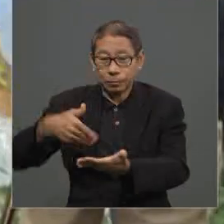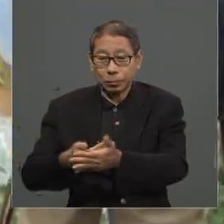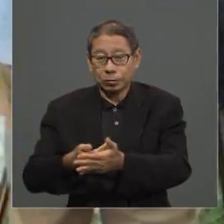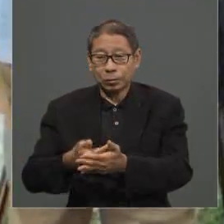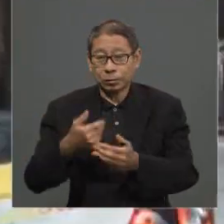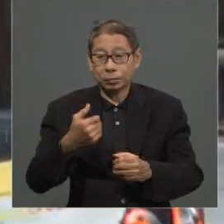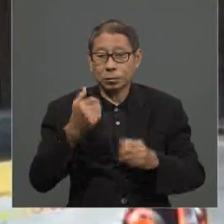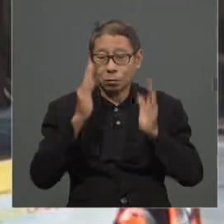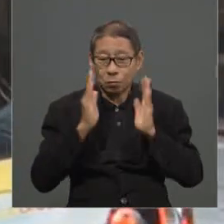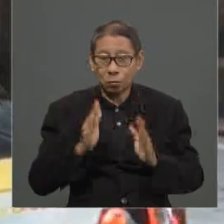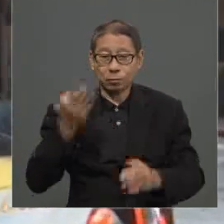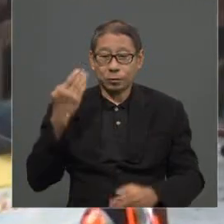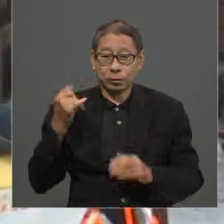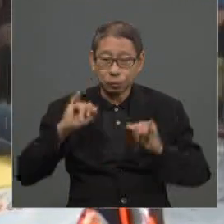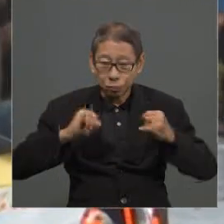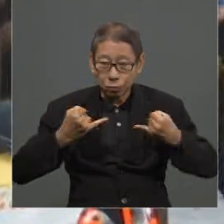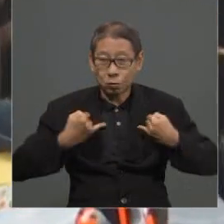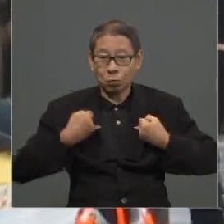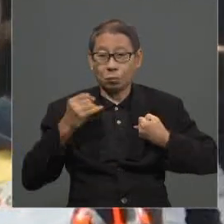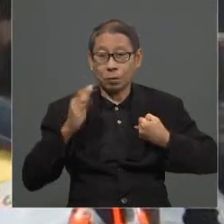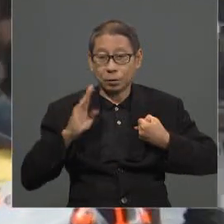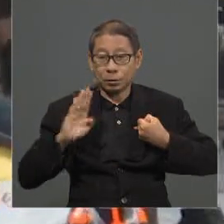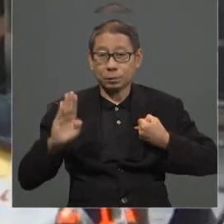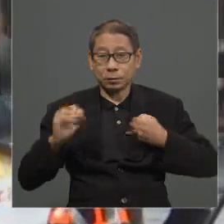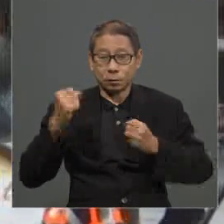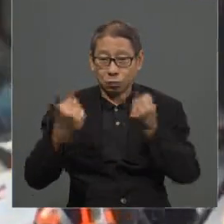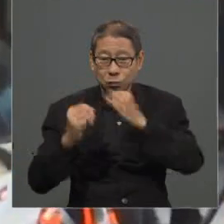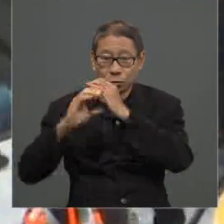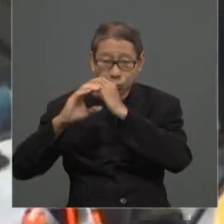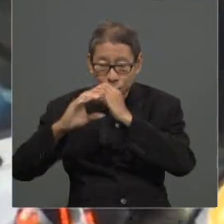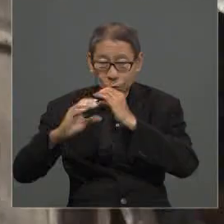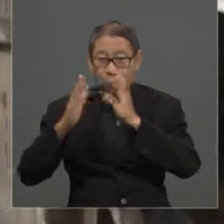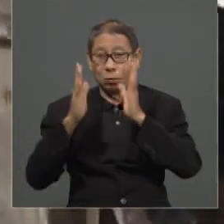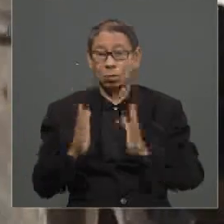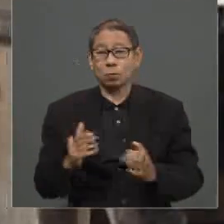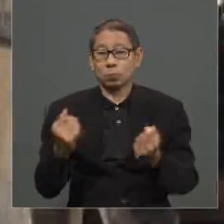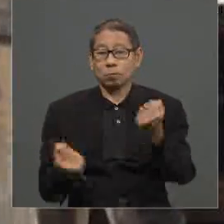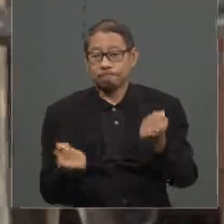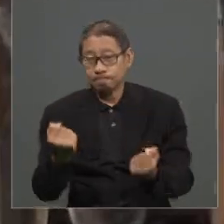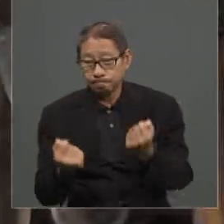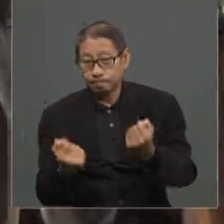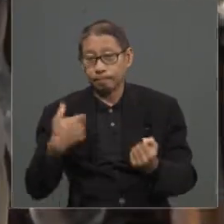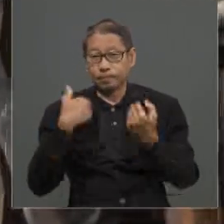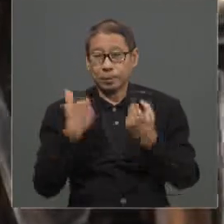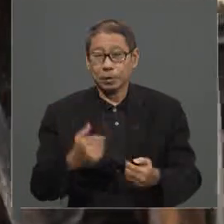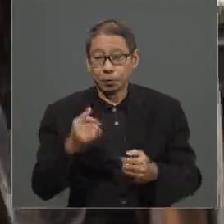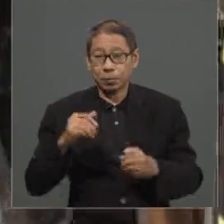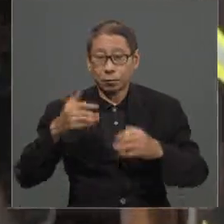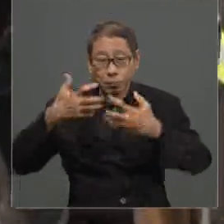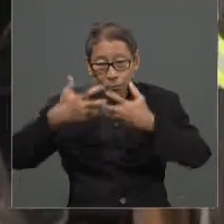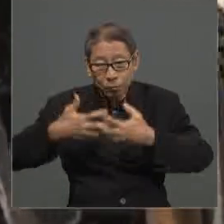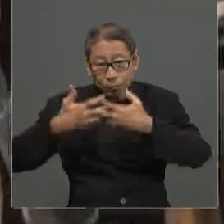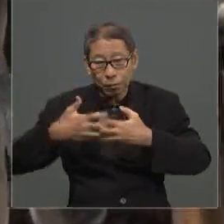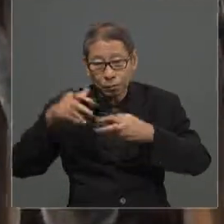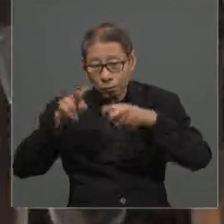จะเป็นตัวผู้ประกอบการก็คือเจ้าของบริษัทรถเนี่ยนะคะเจ้าของรถคนขับรถ วิศวกรที่ทำหน้าที่ตรวจสอบถังก๊า